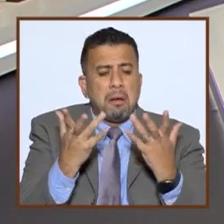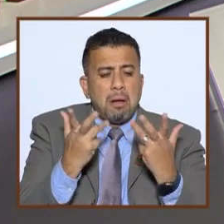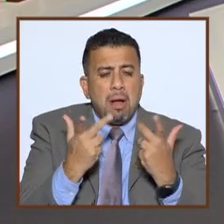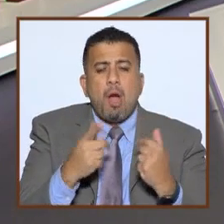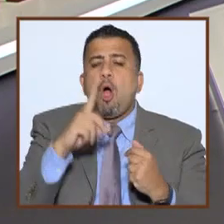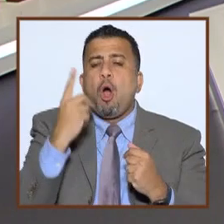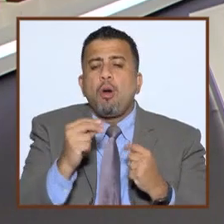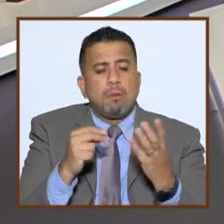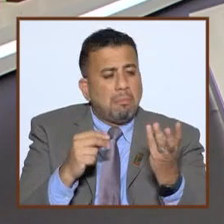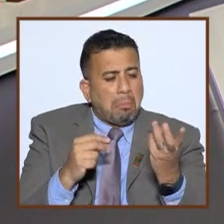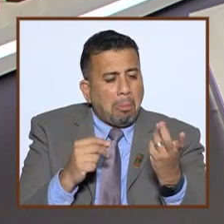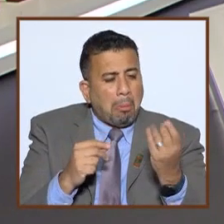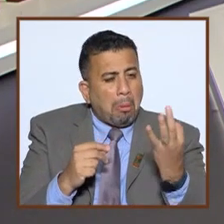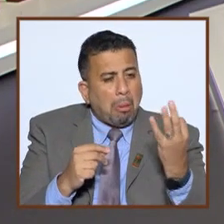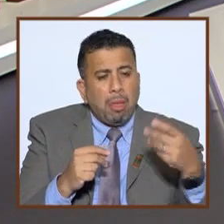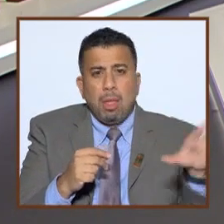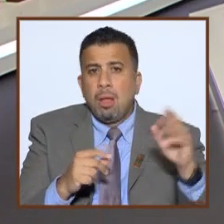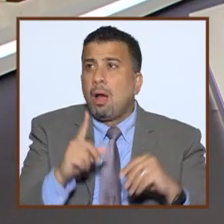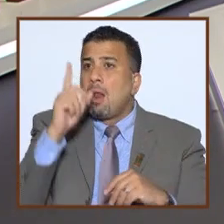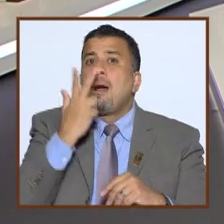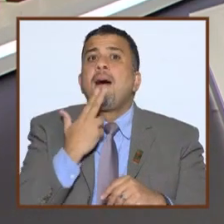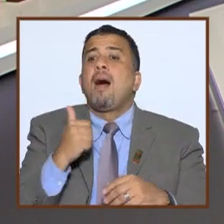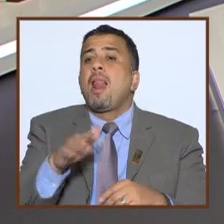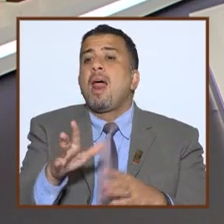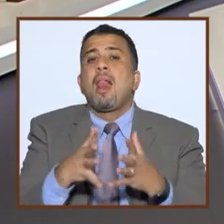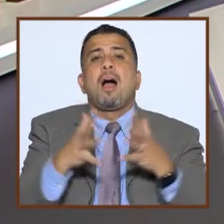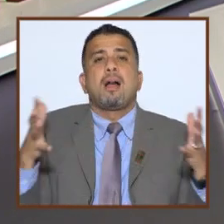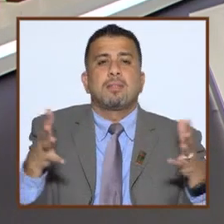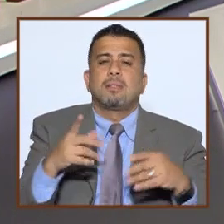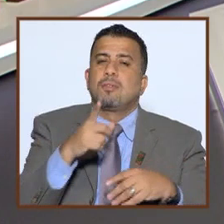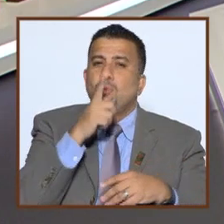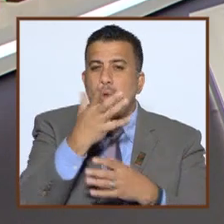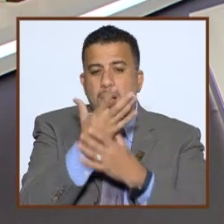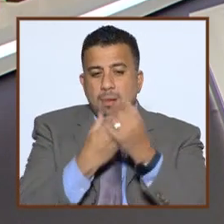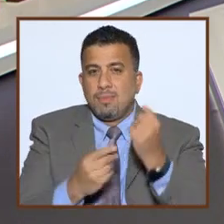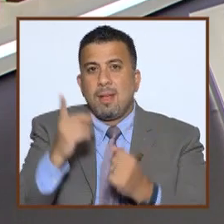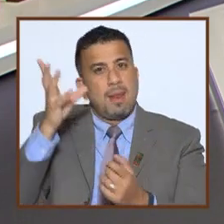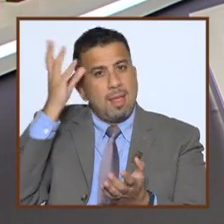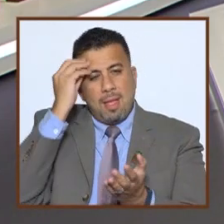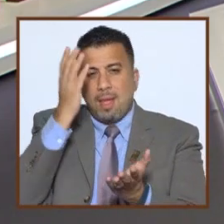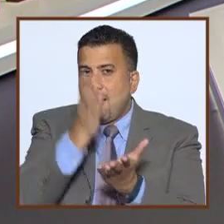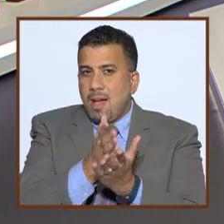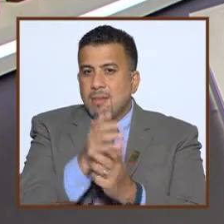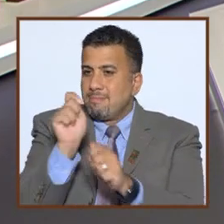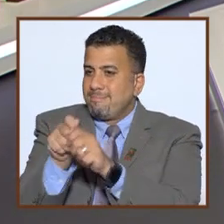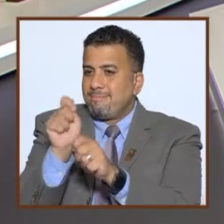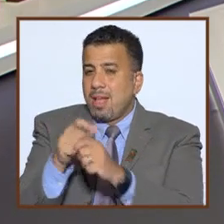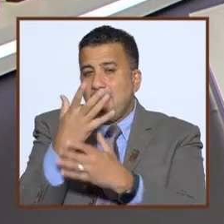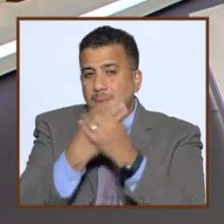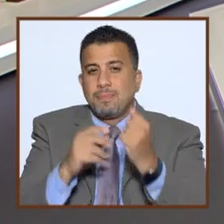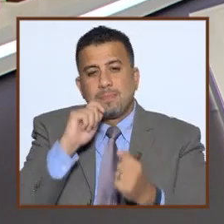لا شيء امام ما اباها الله سبحانه وتعالى اسال الله تعالى ان يهدي ابنتك يا هند ويهدي كل ابنائنا وبناتنا